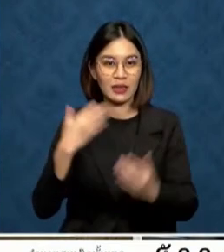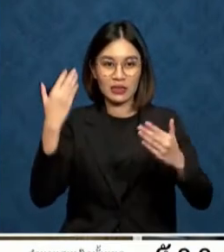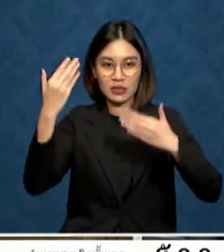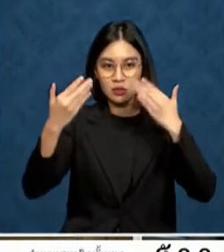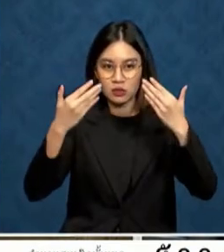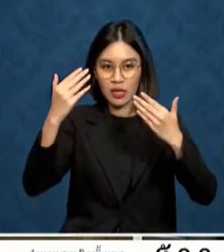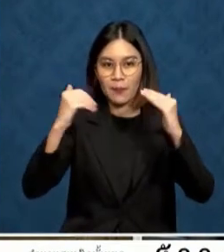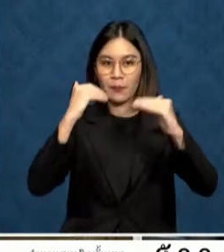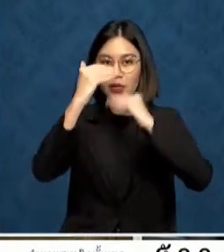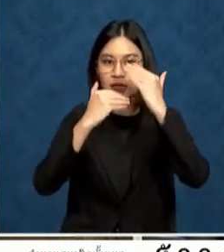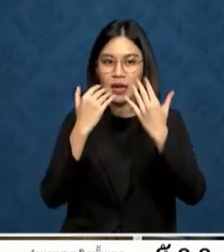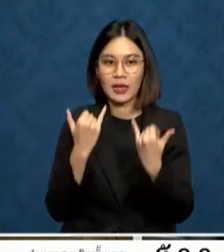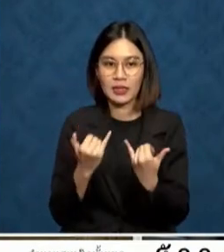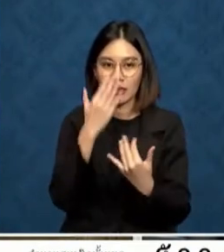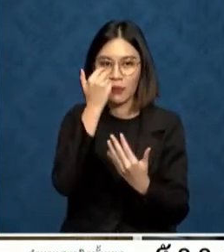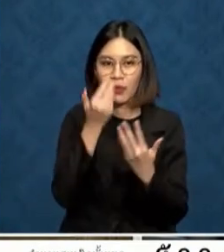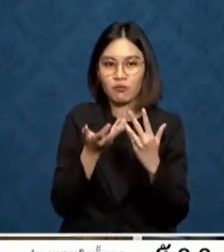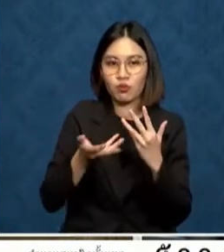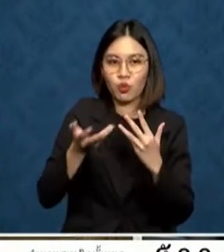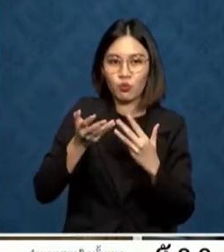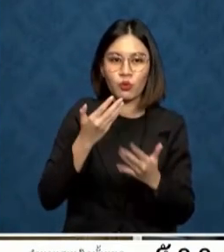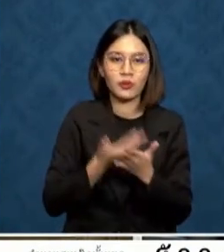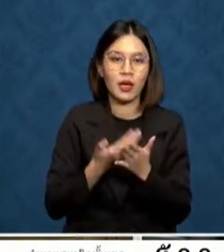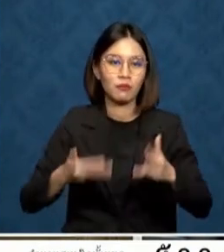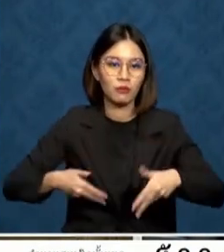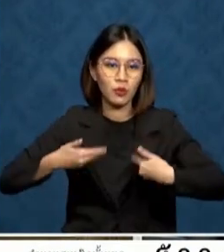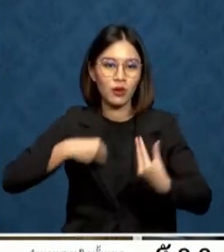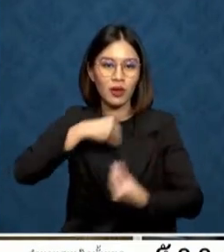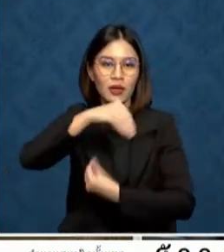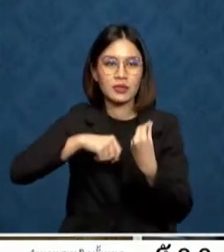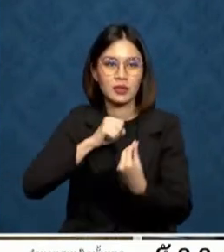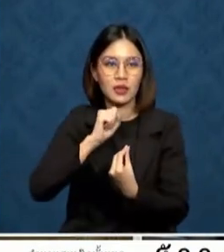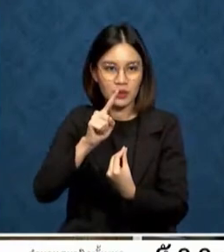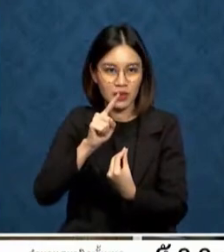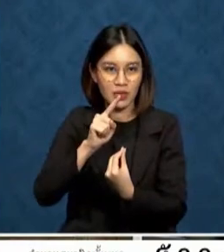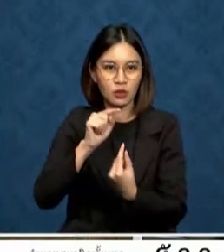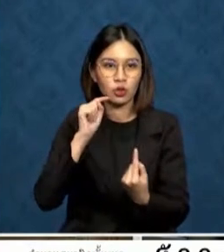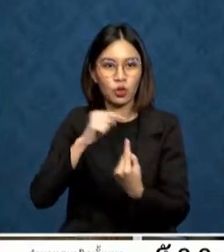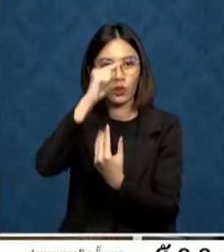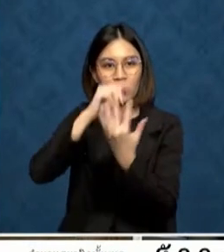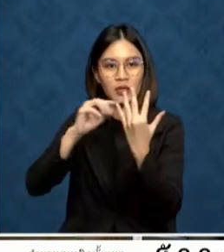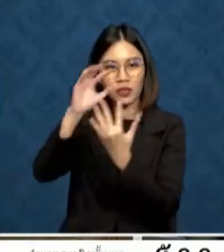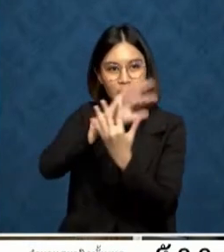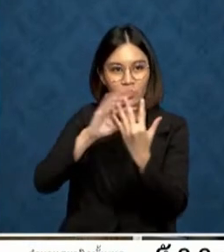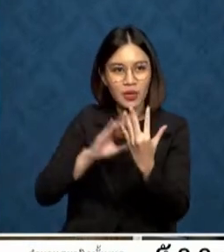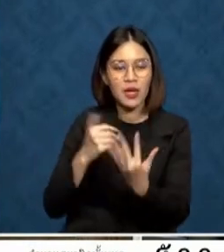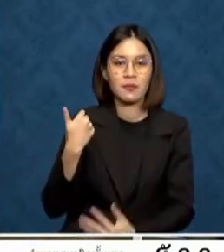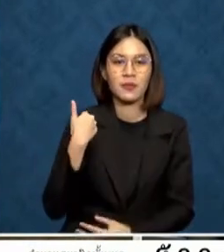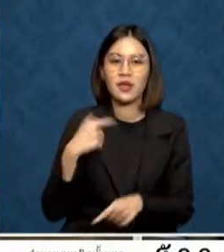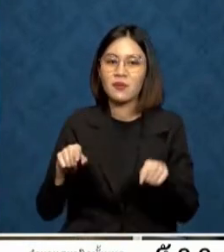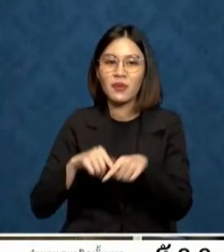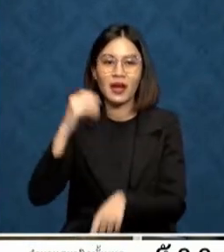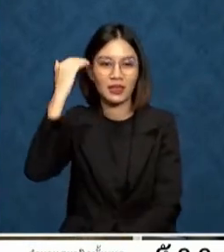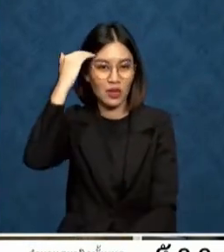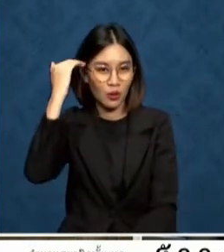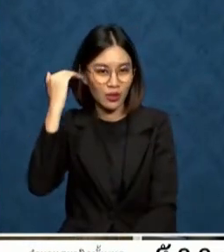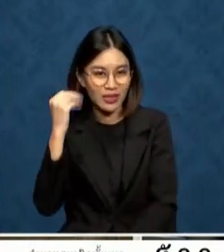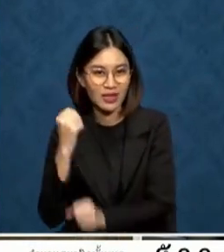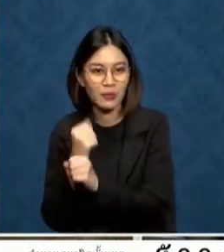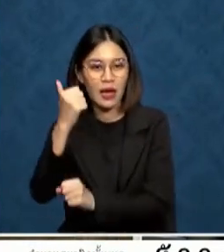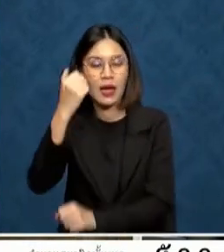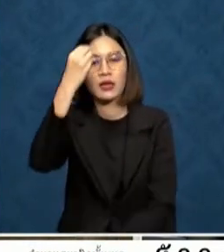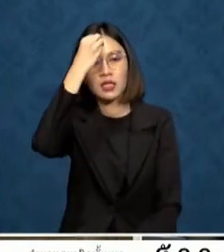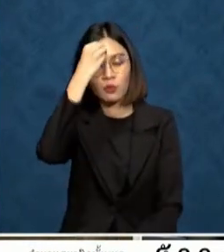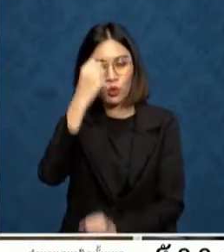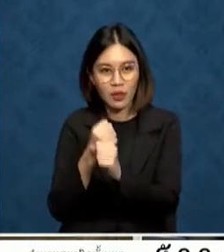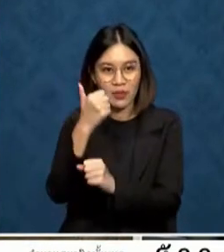เนี่ยเพื่อยกระดับเพิ่มมูลค่าทางเศรษฐกิจให้กับต้นทุนที่ประเทศไทยเรามีไม่ต่างจากที่เกาหลีทำได้ญี่ปุ่นทำ